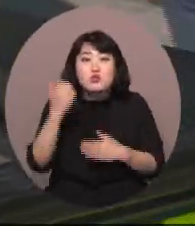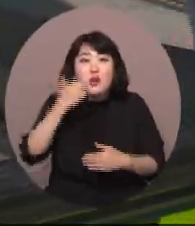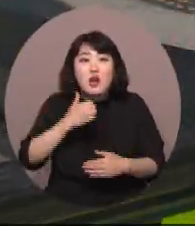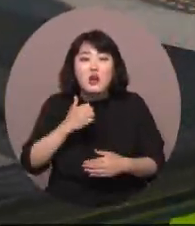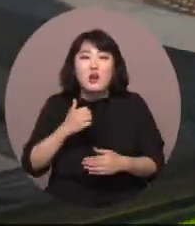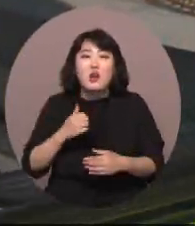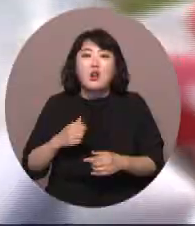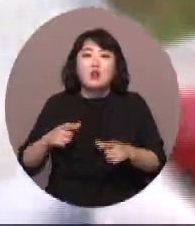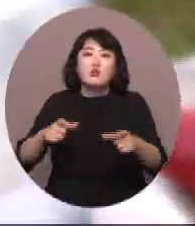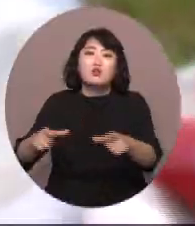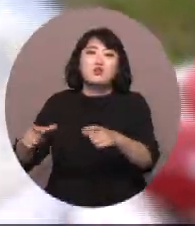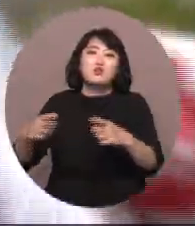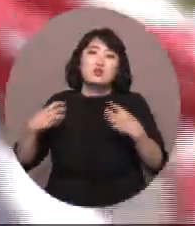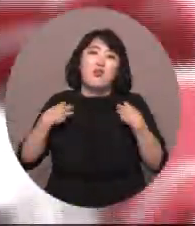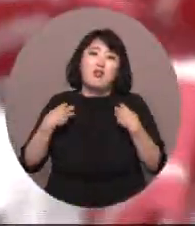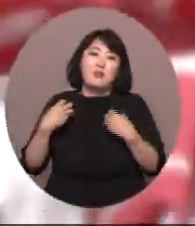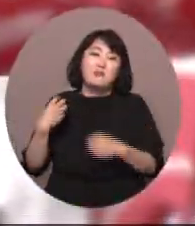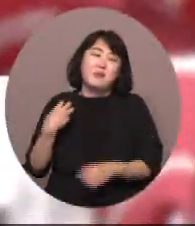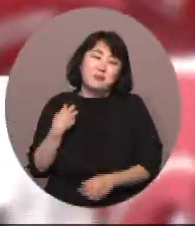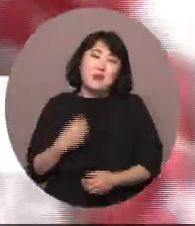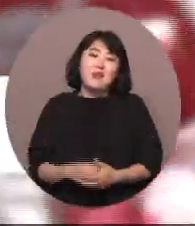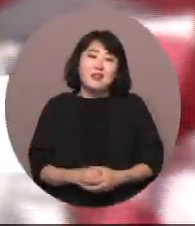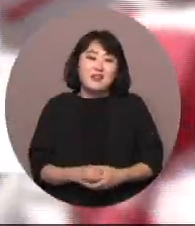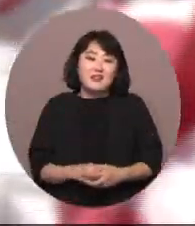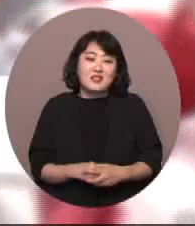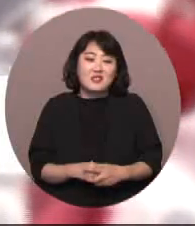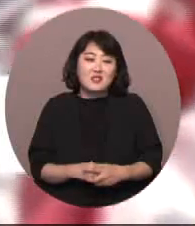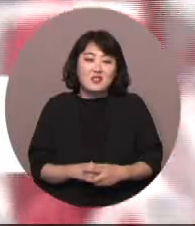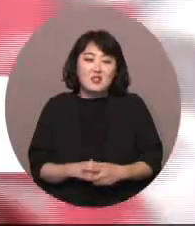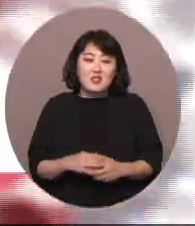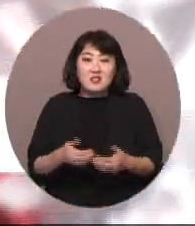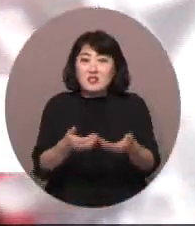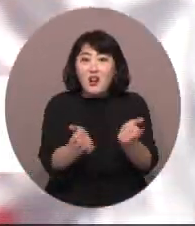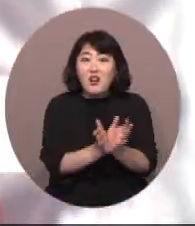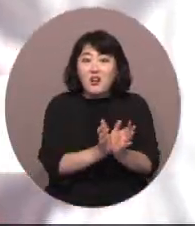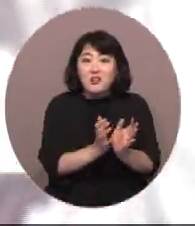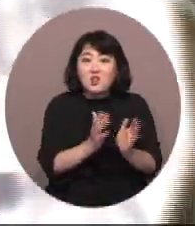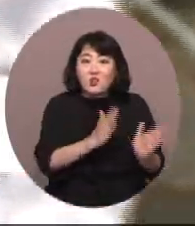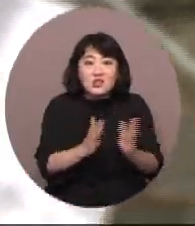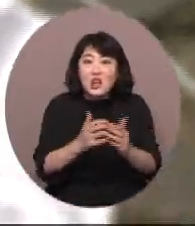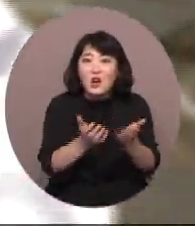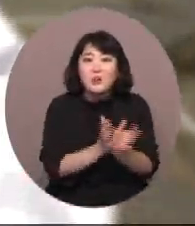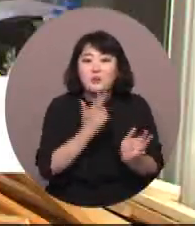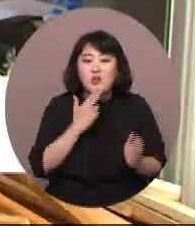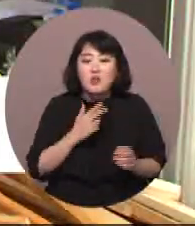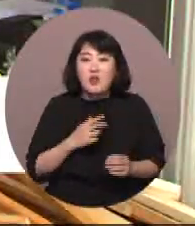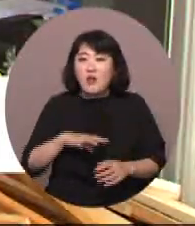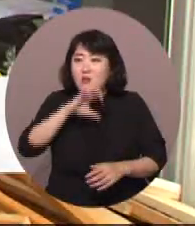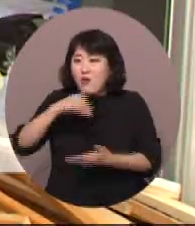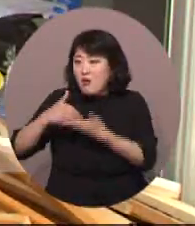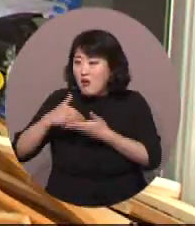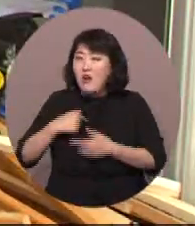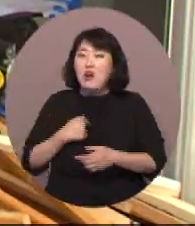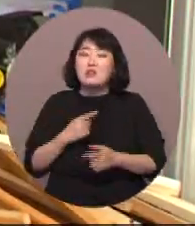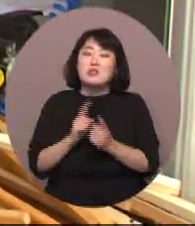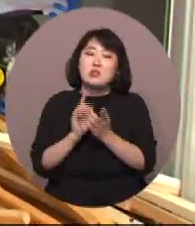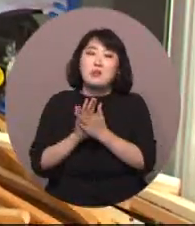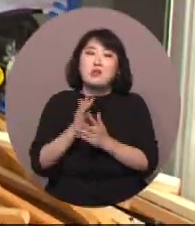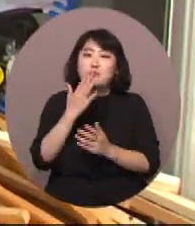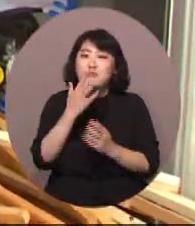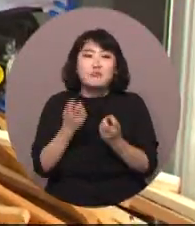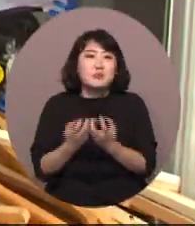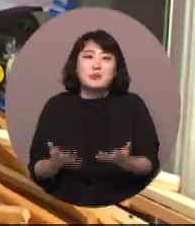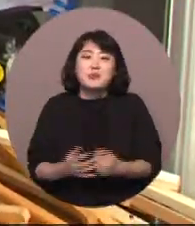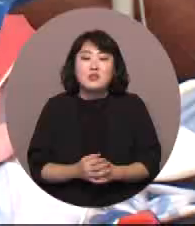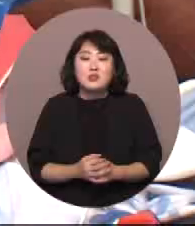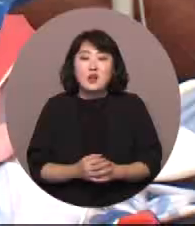몫입니다. 철거하는 정당이 없죠. 근데 저희도 이제 민원이 들어오다 보니까 철거할 수밖에 없는 거죠. 수거한 현수막을